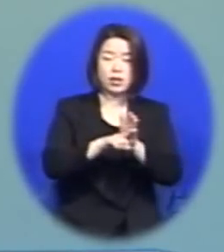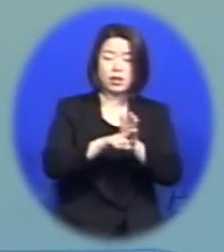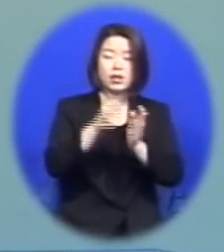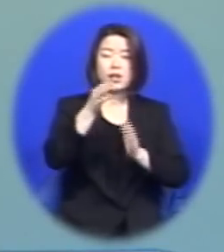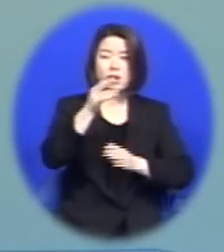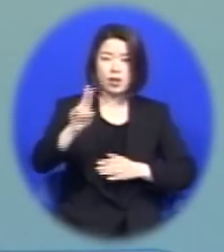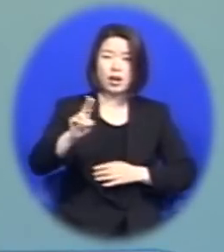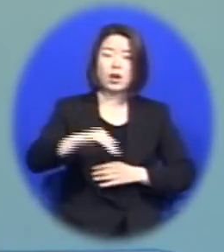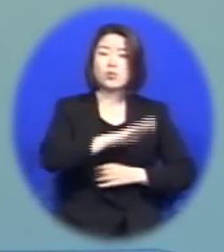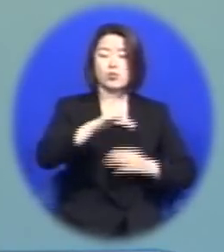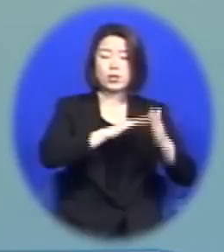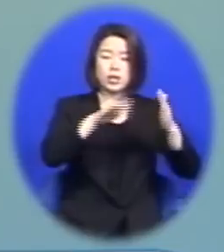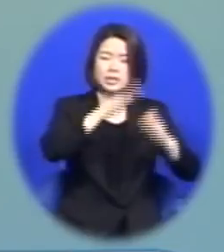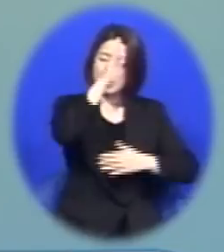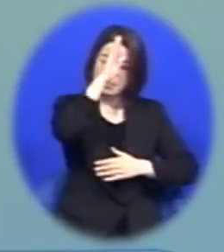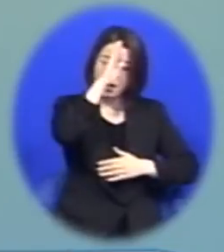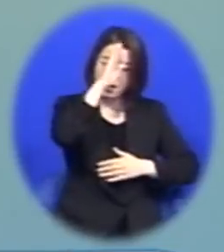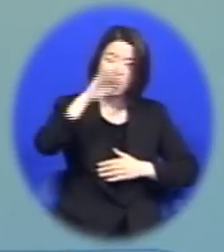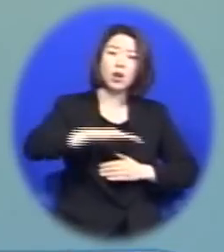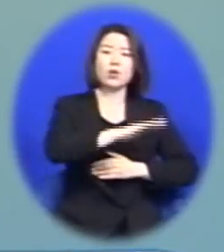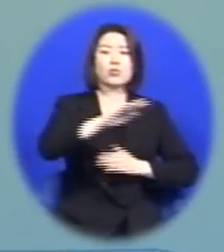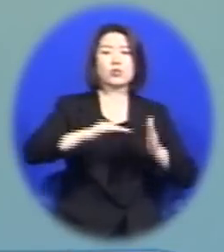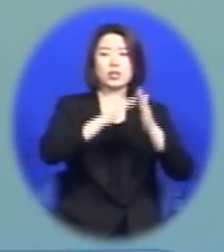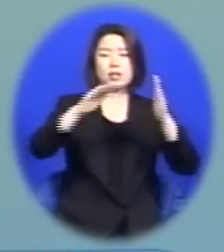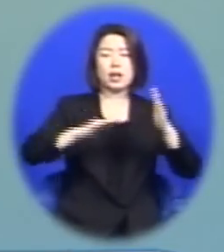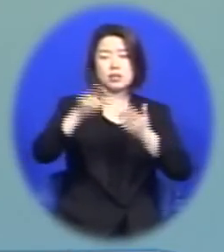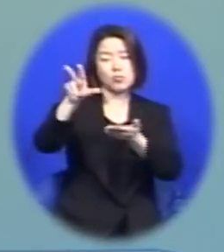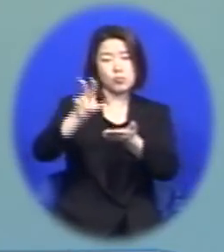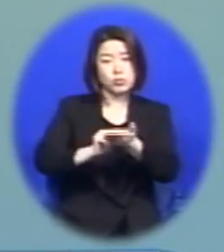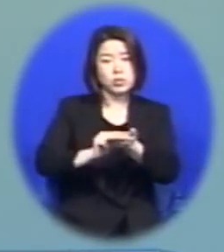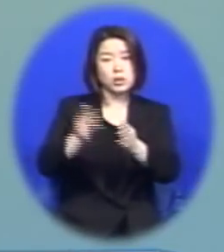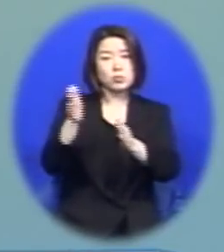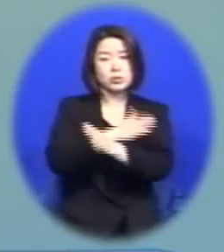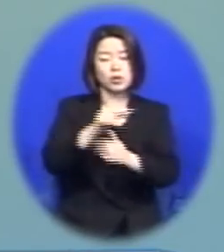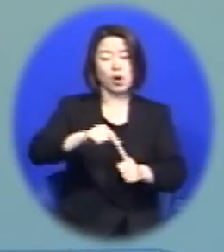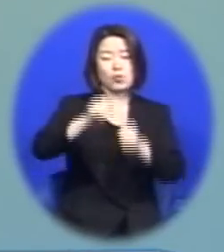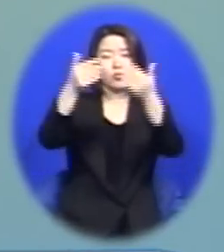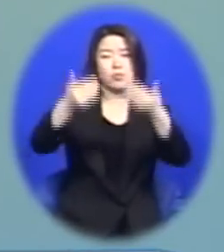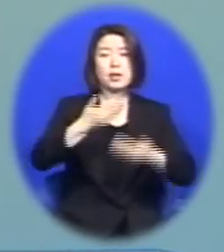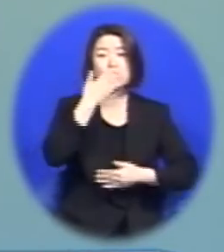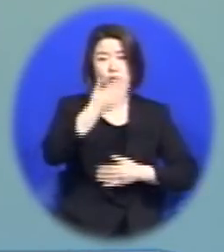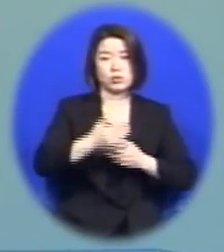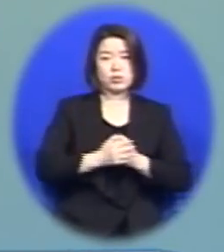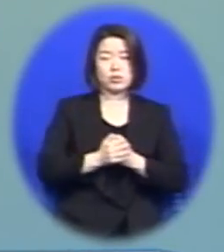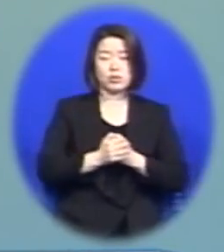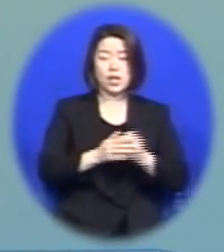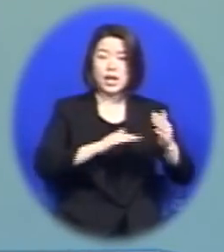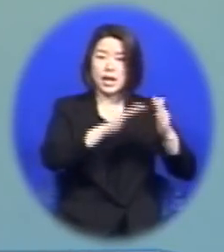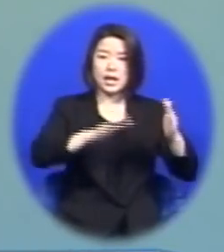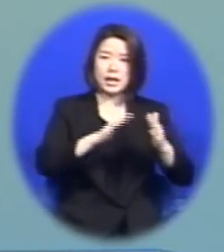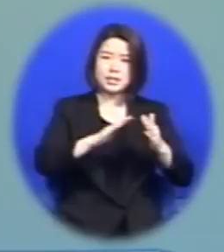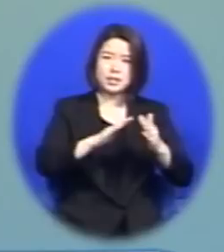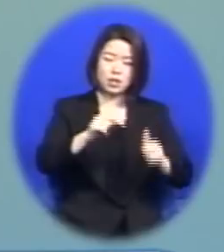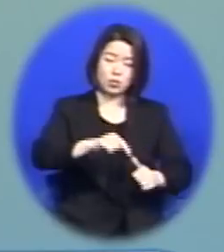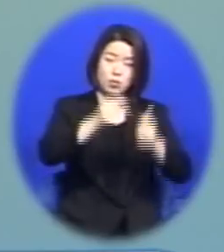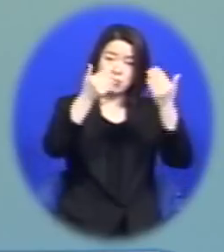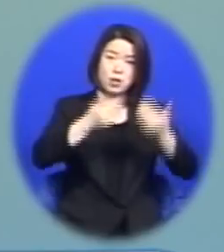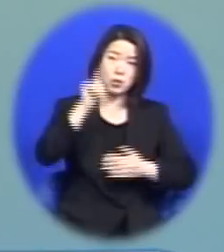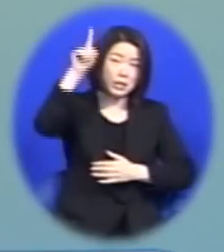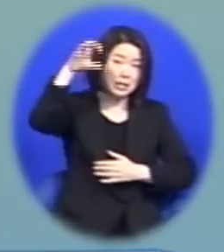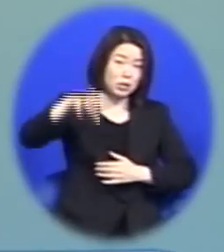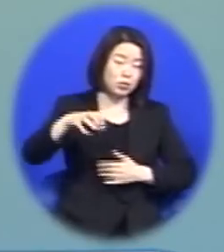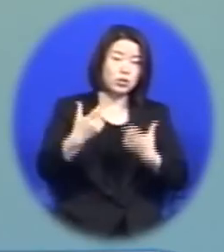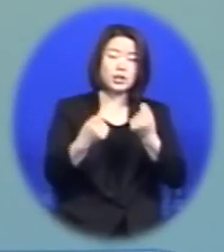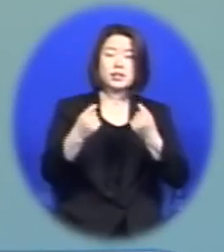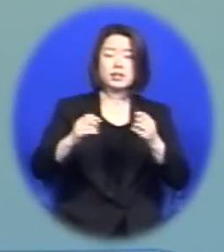것과 우리의 가정에 문제에서 우리가 구원을 받습니다 가정이 회복되고 천국 같은 가정이 되는 역사가